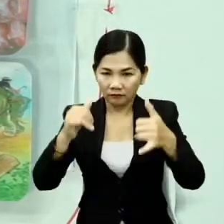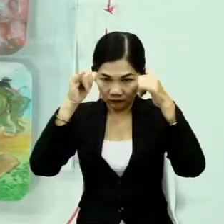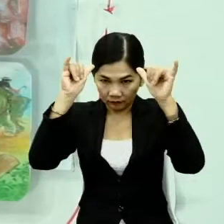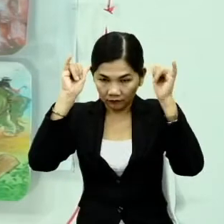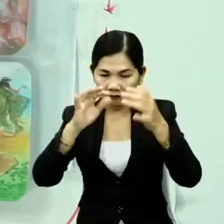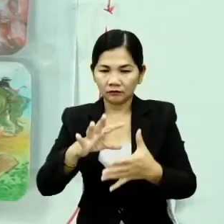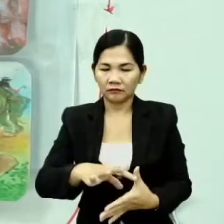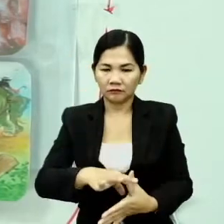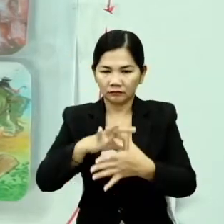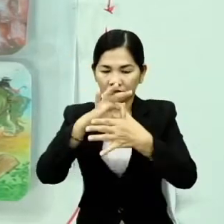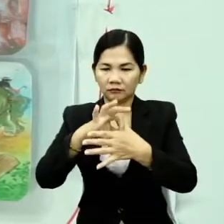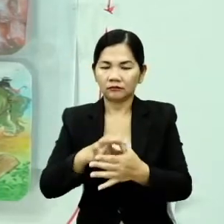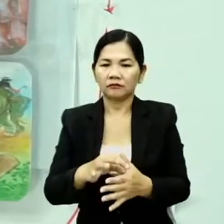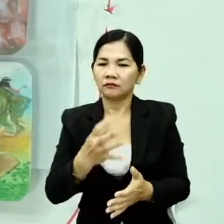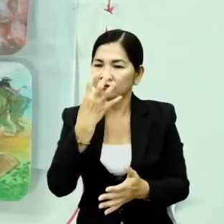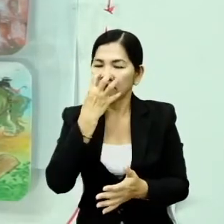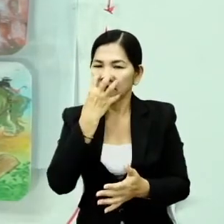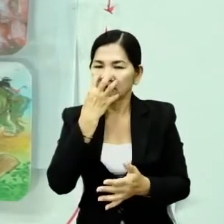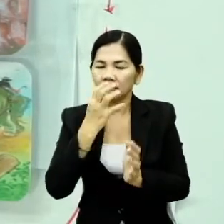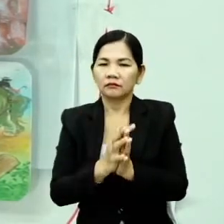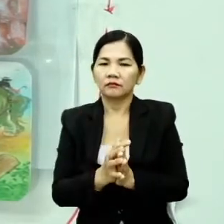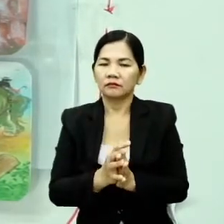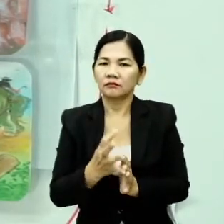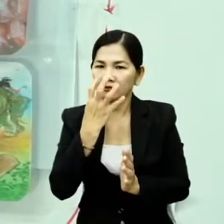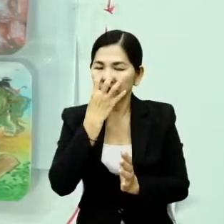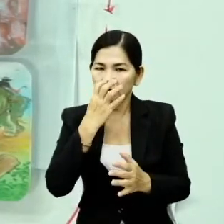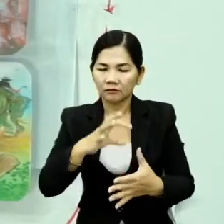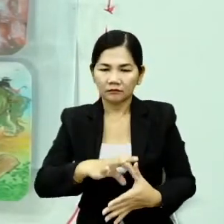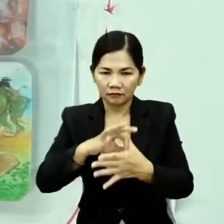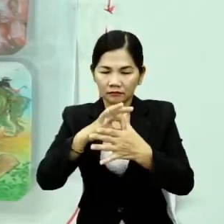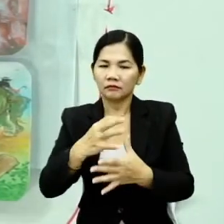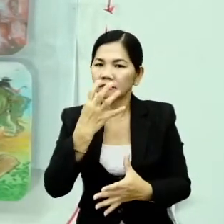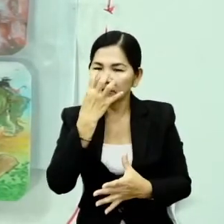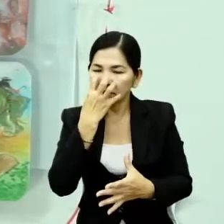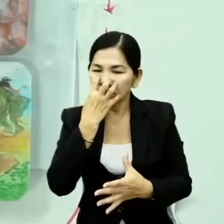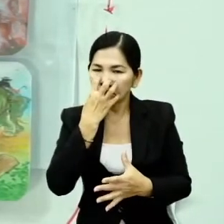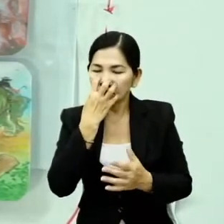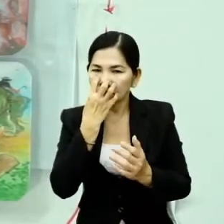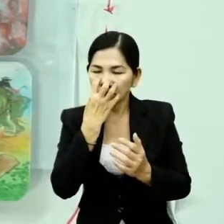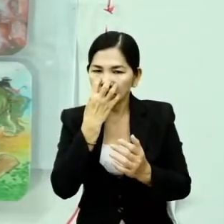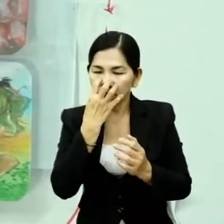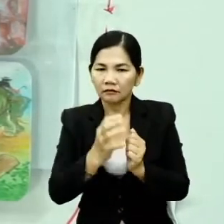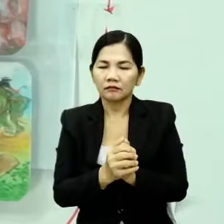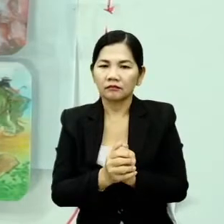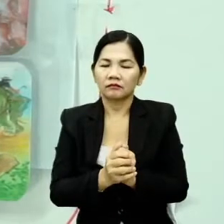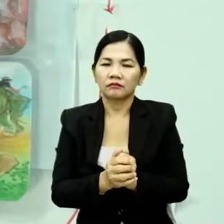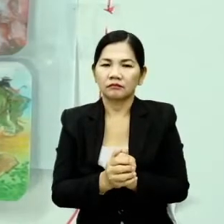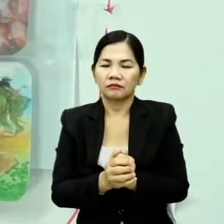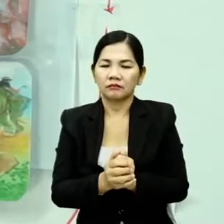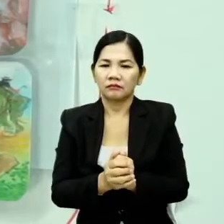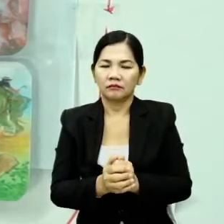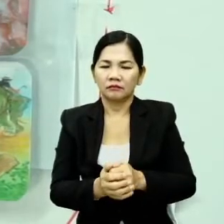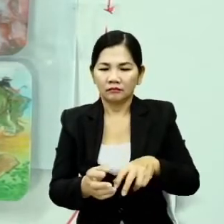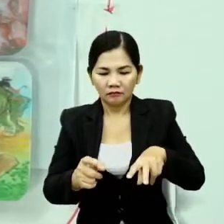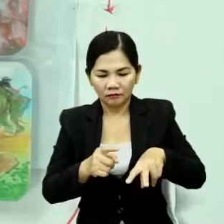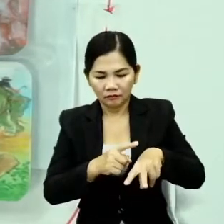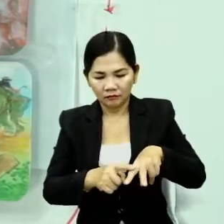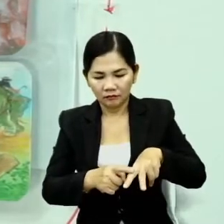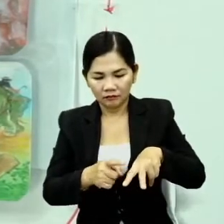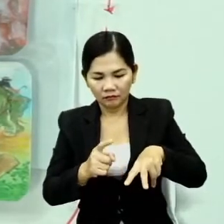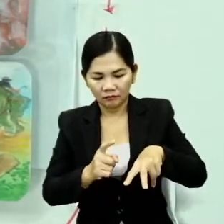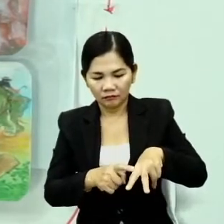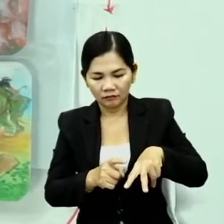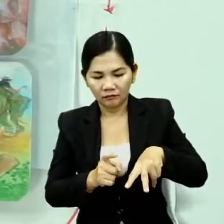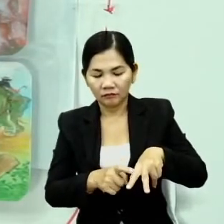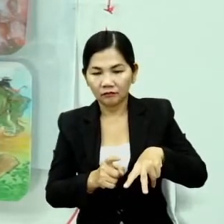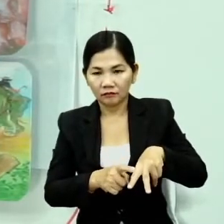á cha sạch chuột chẳng sạch chuột này ban mau pin nát con cha hay sạch chuột này cứ cái vô trăng phơi màu tiền nó con á cái vô mùi phơi màu tai